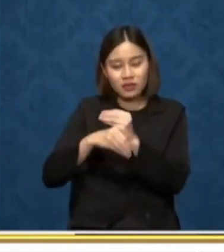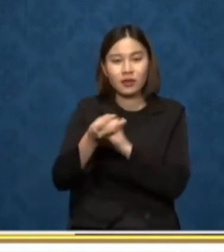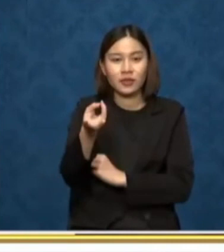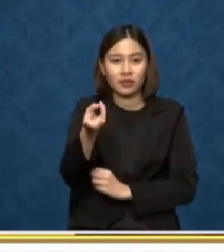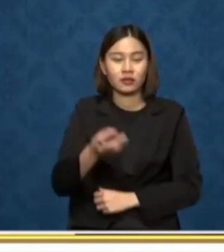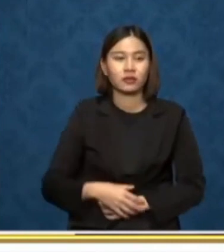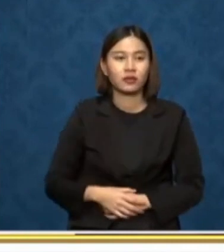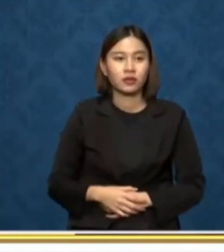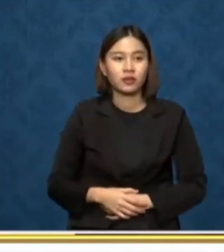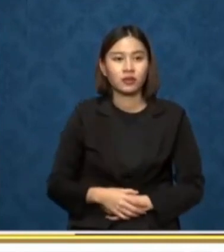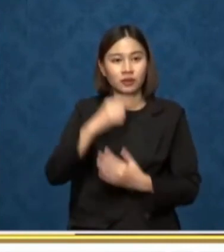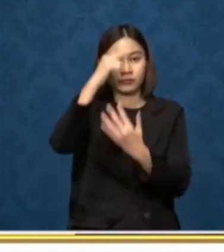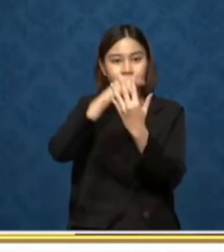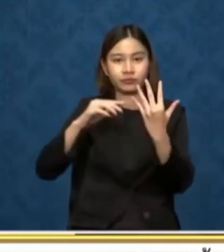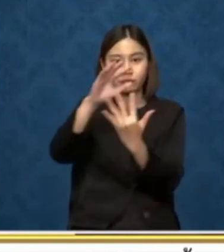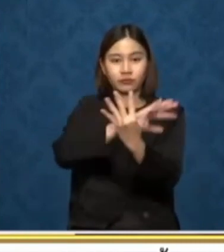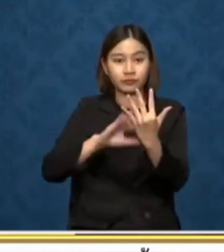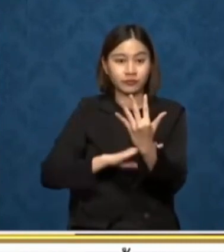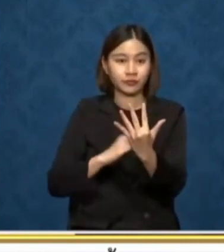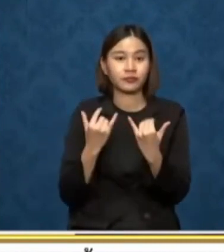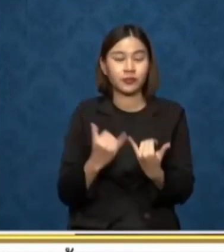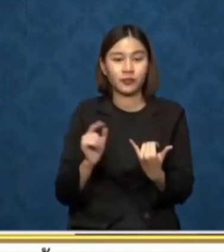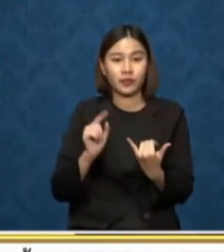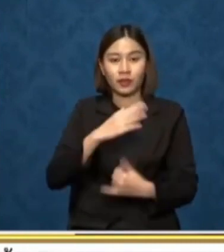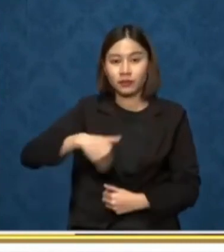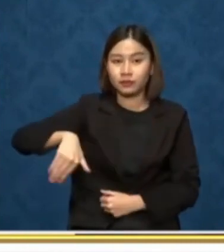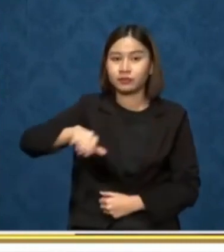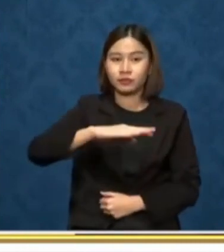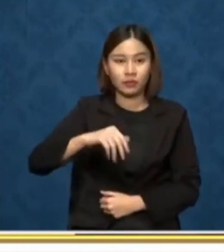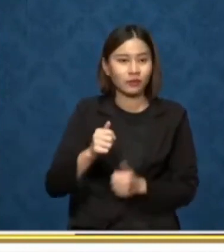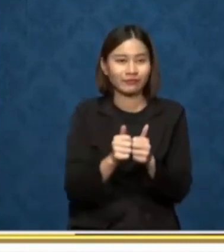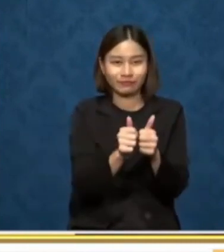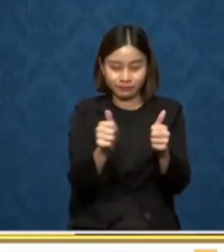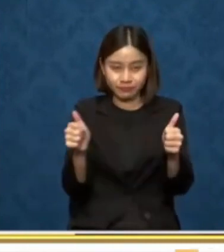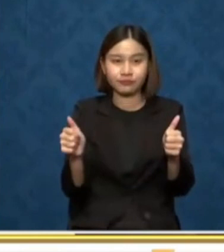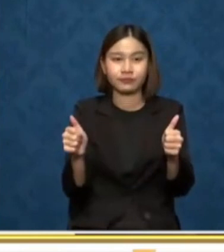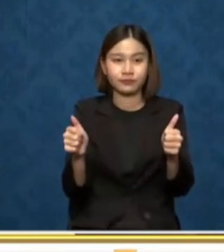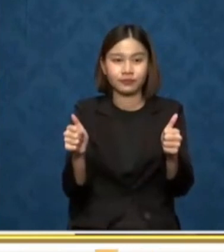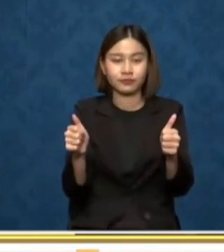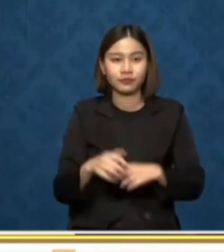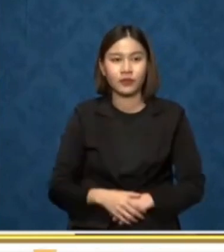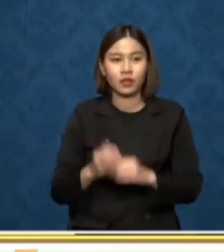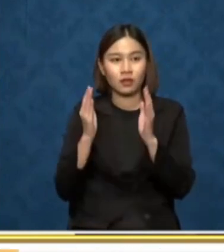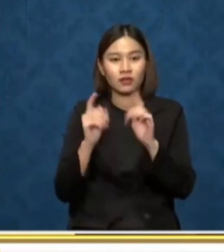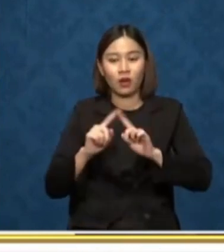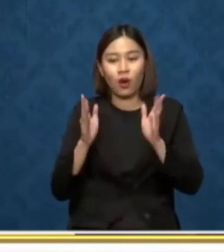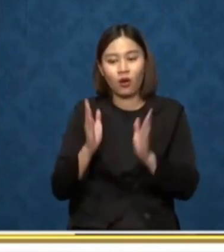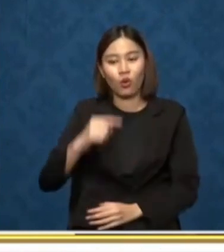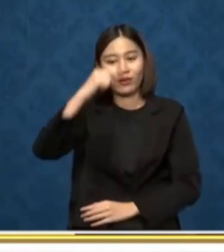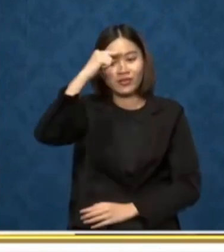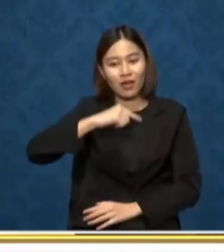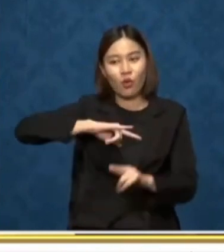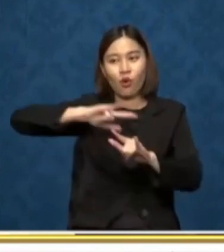องนะครับคือประเทศเราเนี่ยทุกอย่างดีหมดครับแล้วก็ปล่อยให้คนไทยออกไปเล่นต่างประเทศกัน